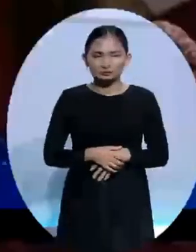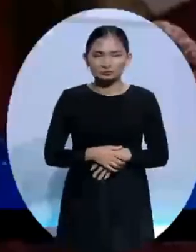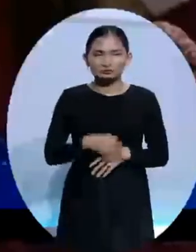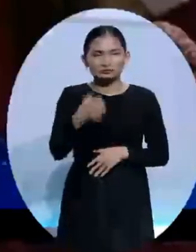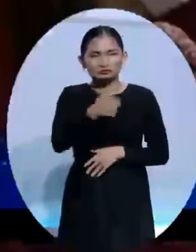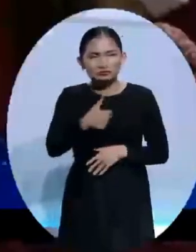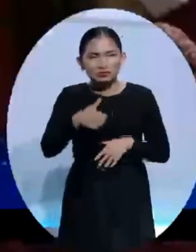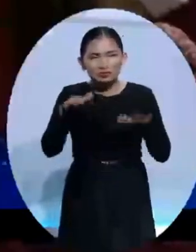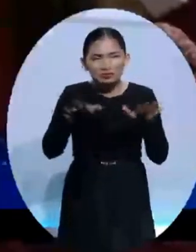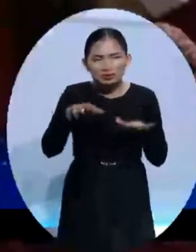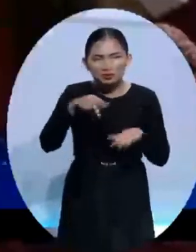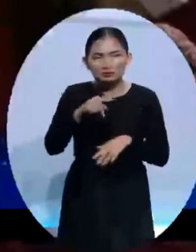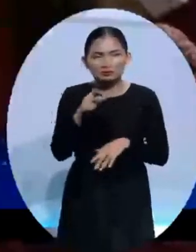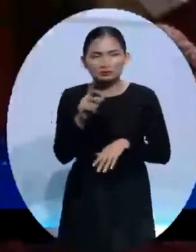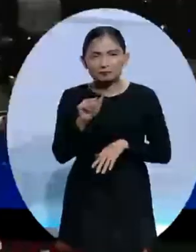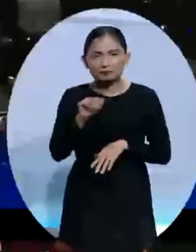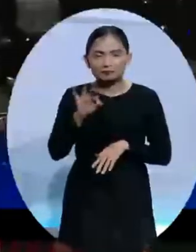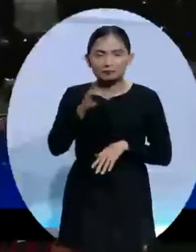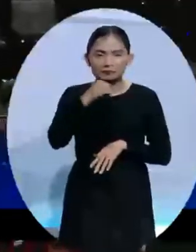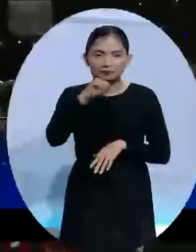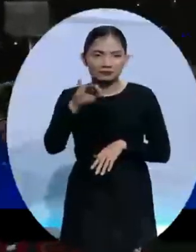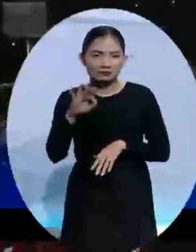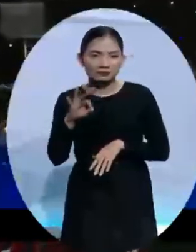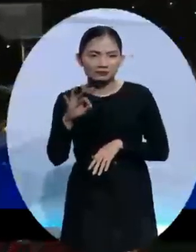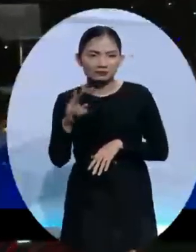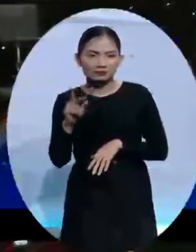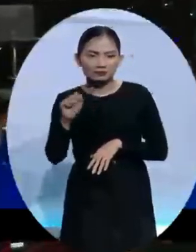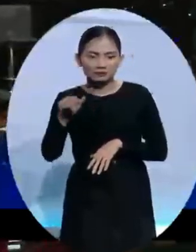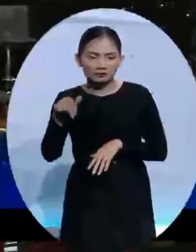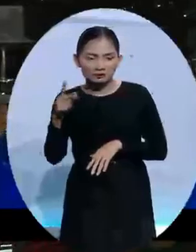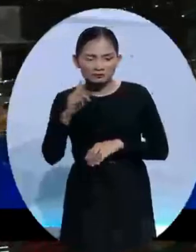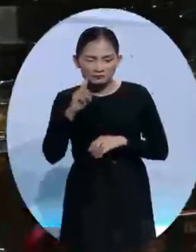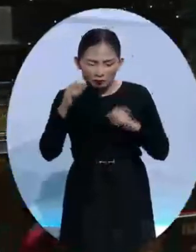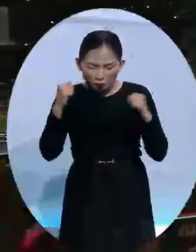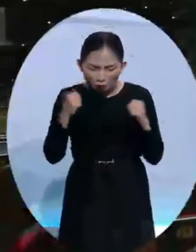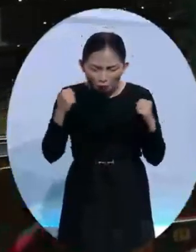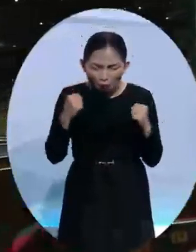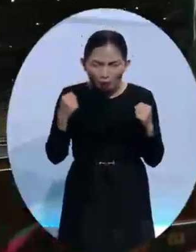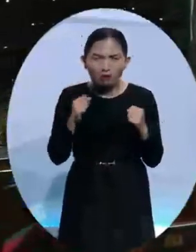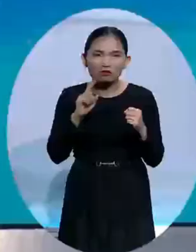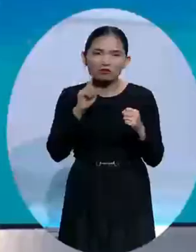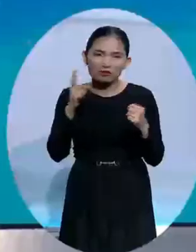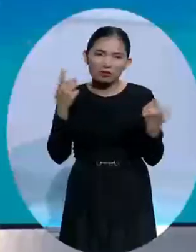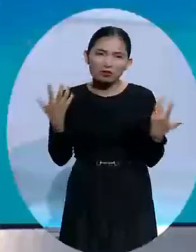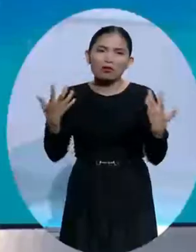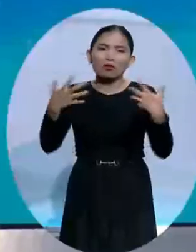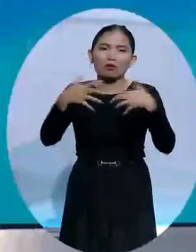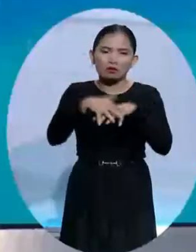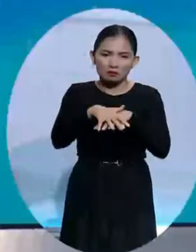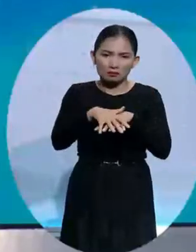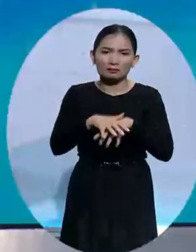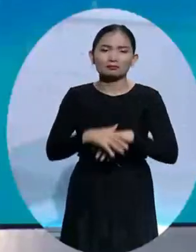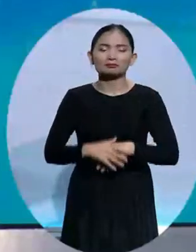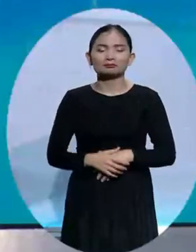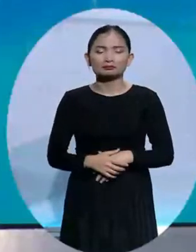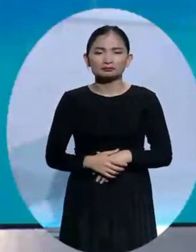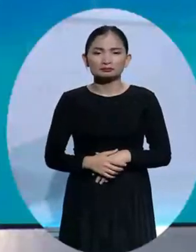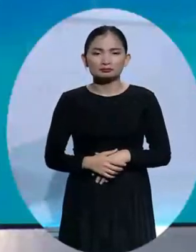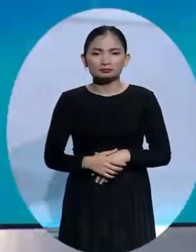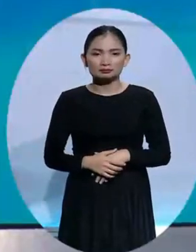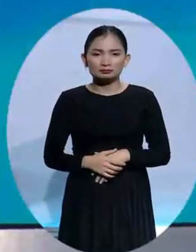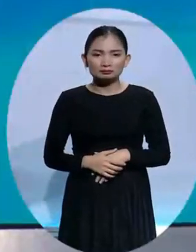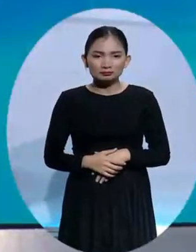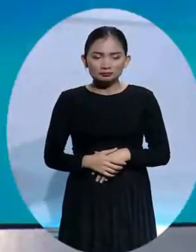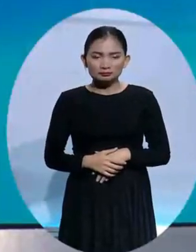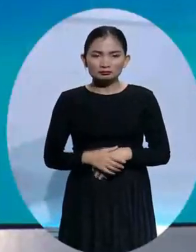thích ứng để vượt lên chính mình, khẳng định vai trò của phát thanh trong đời sống xã hội hiện nay. Thưa quý vị, không lo thiếu